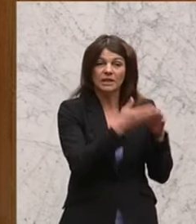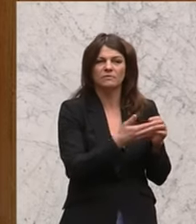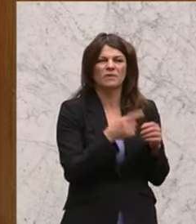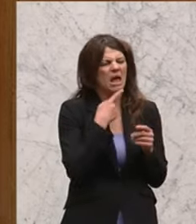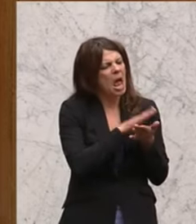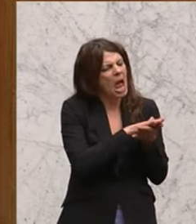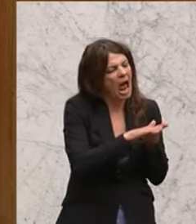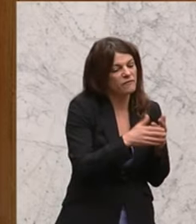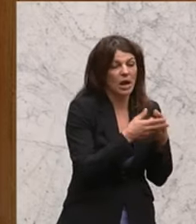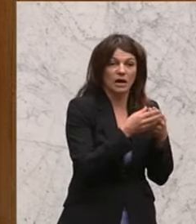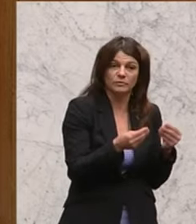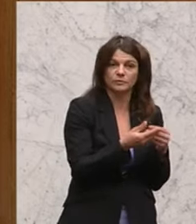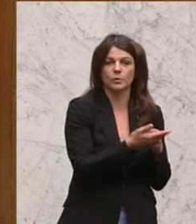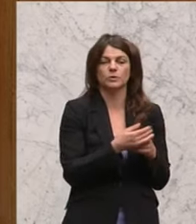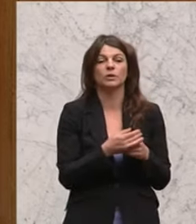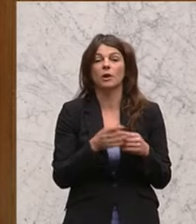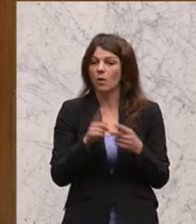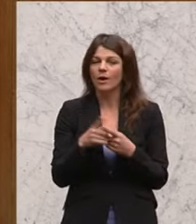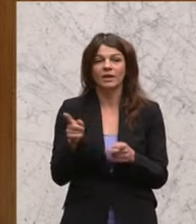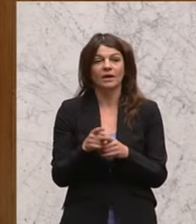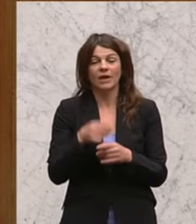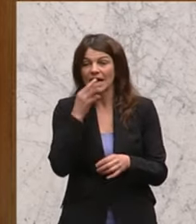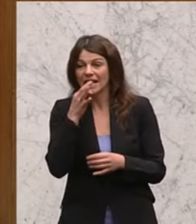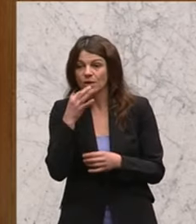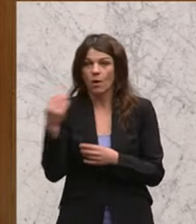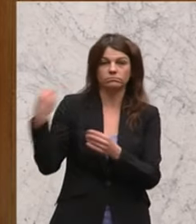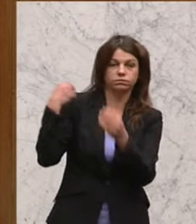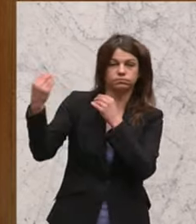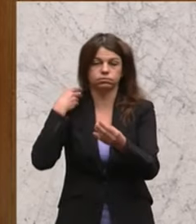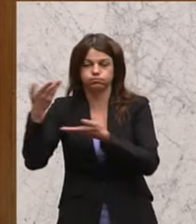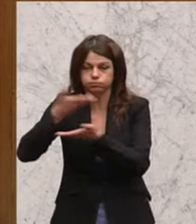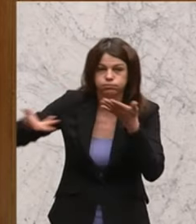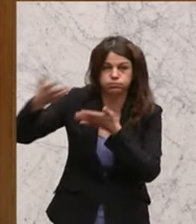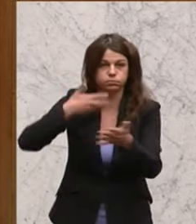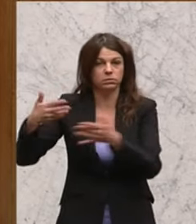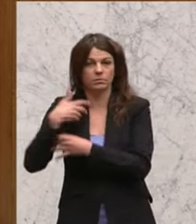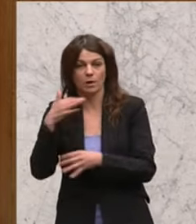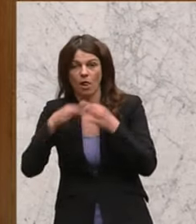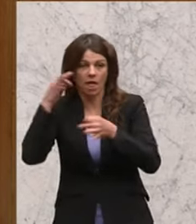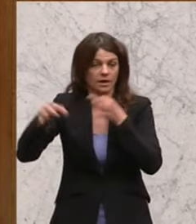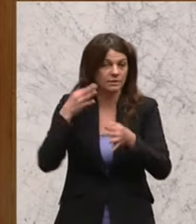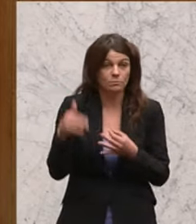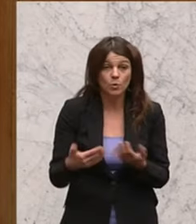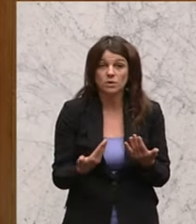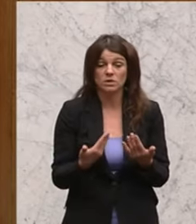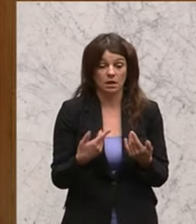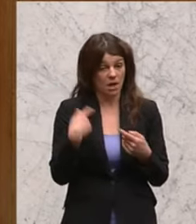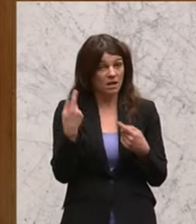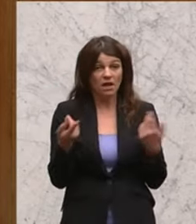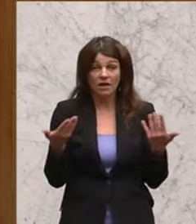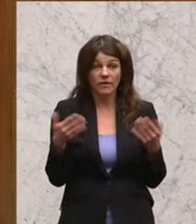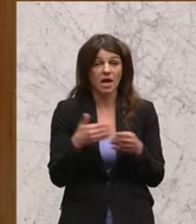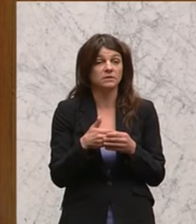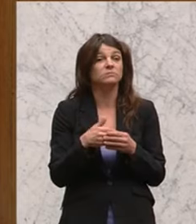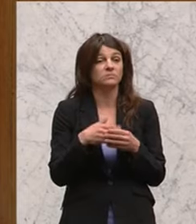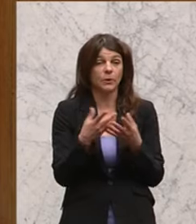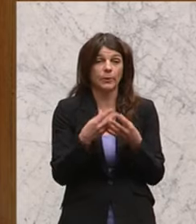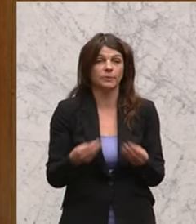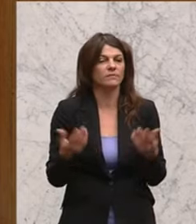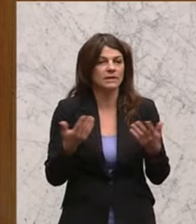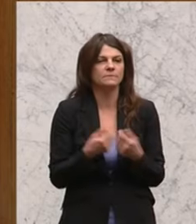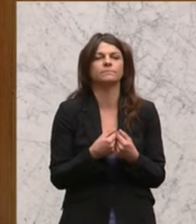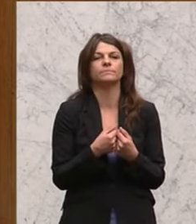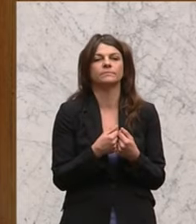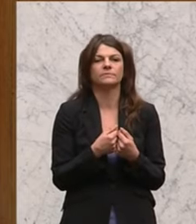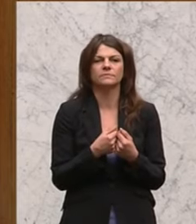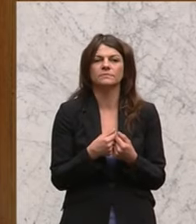oder dort und einem Rhetorikgewitter, das ständig auf Sie, auf uns einprasselt, eines verloren gegangen ist. Das ist nämlich das